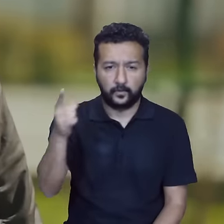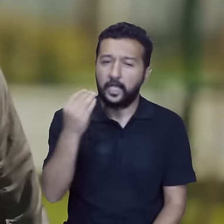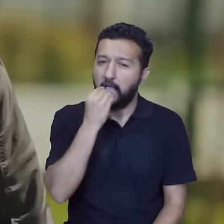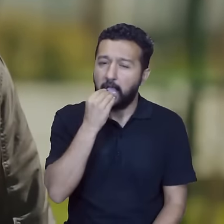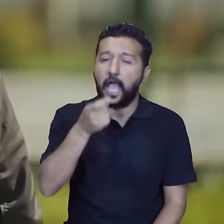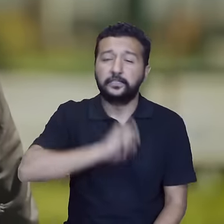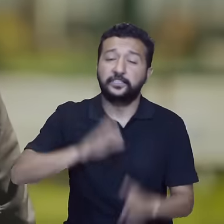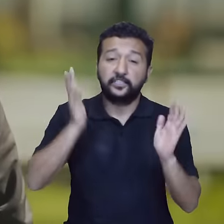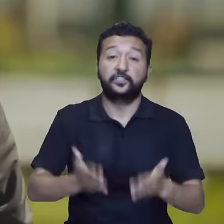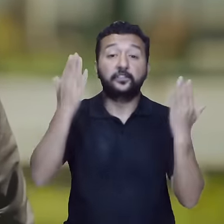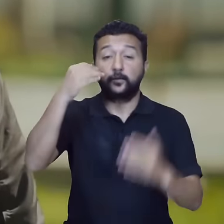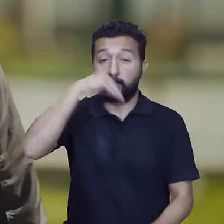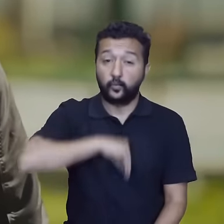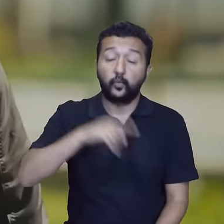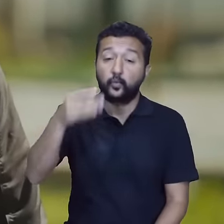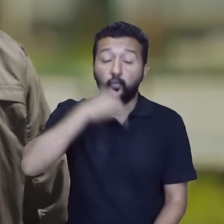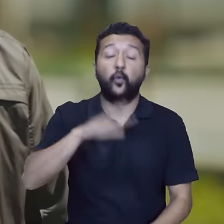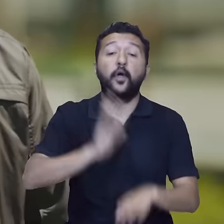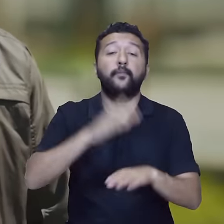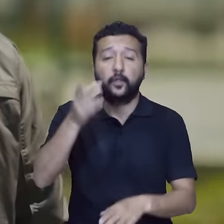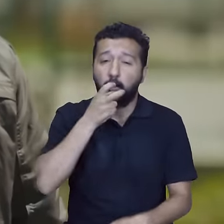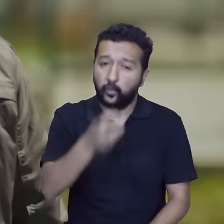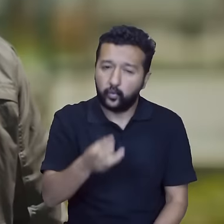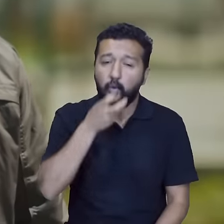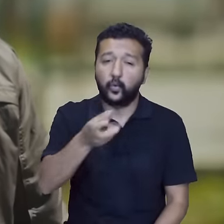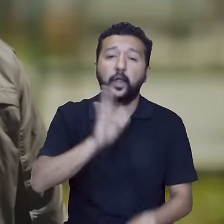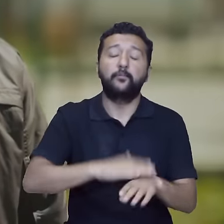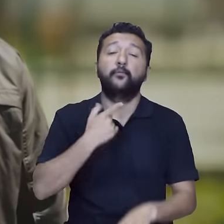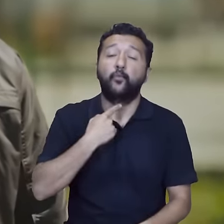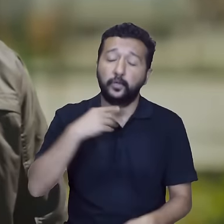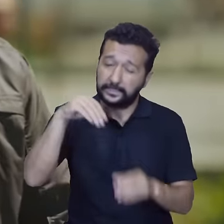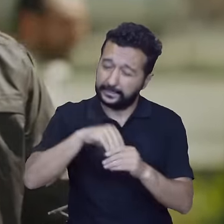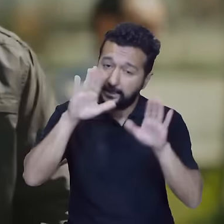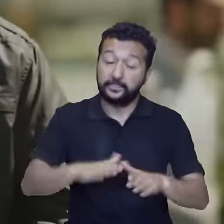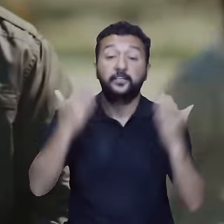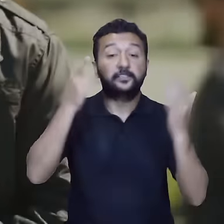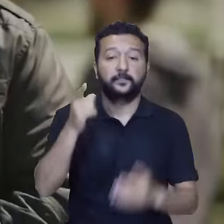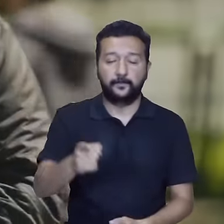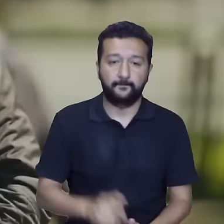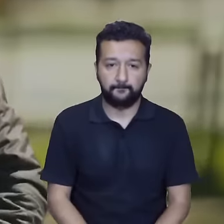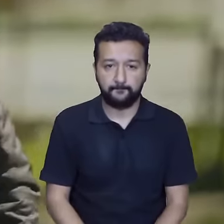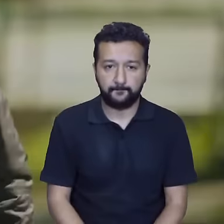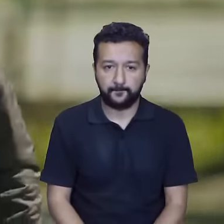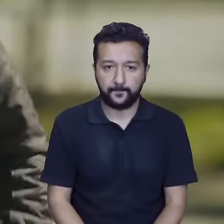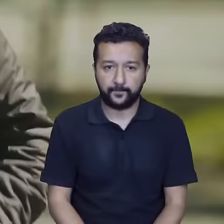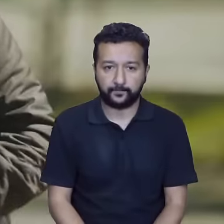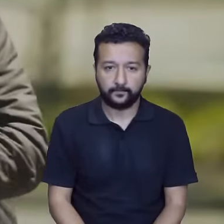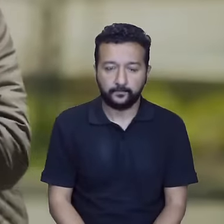Boğazınıza dizilsin inşallah. Yutkunun da yutamayın, tükürün de tüküremeyin. Boğazınıza kalsın inşallah.